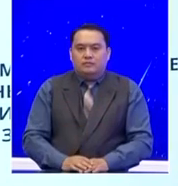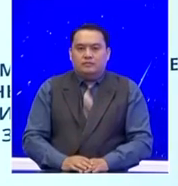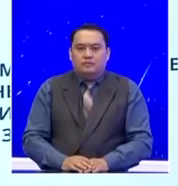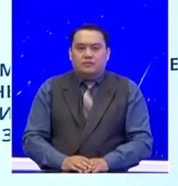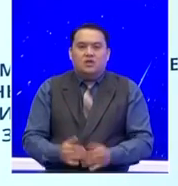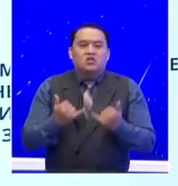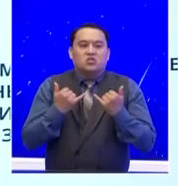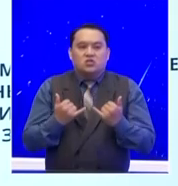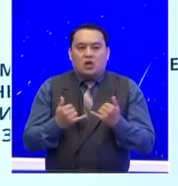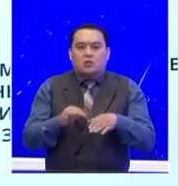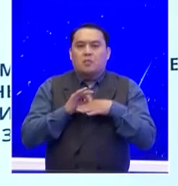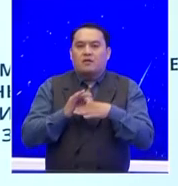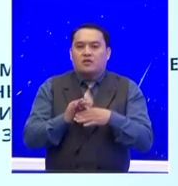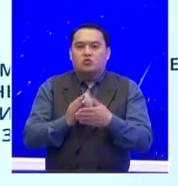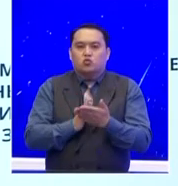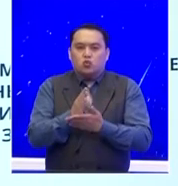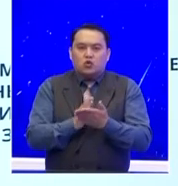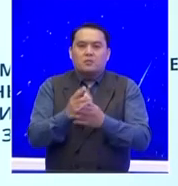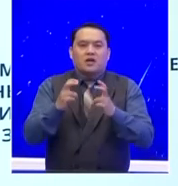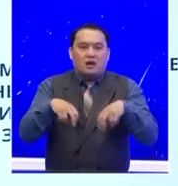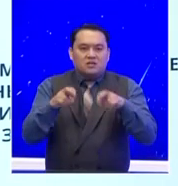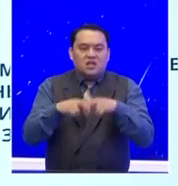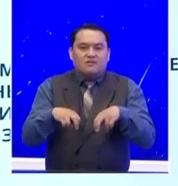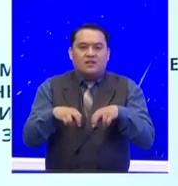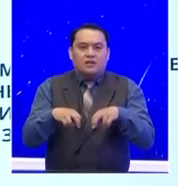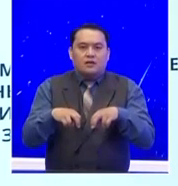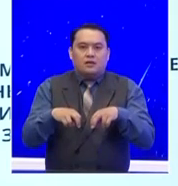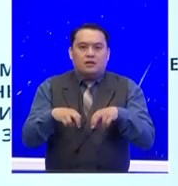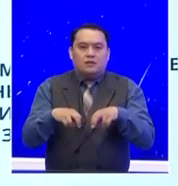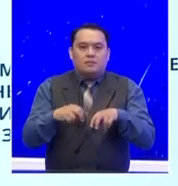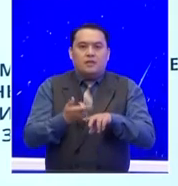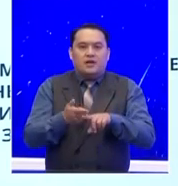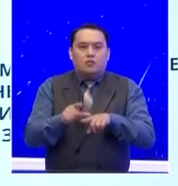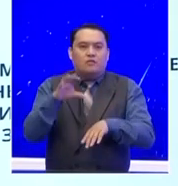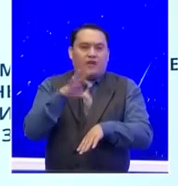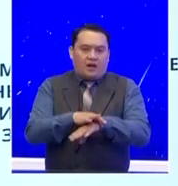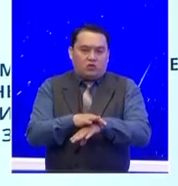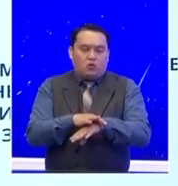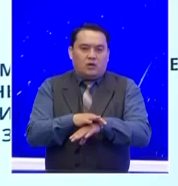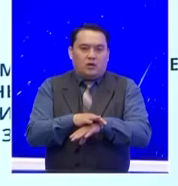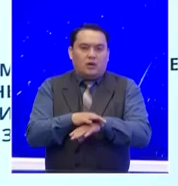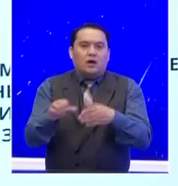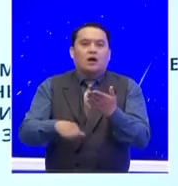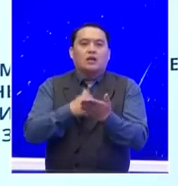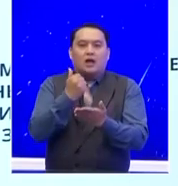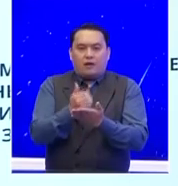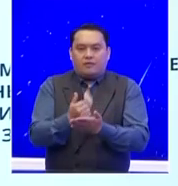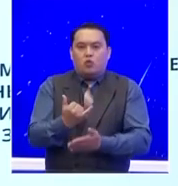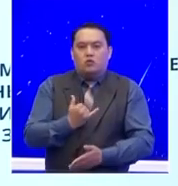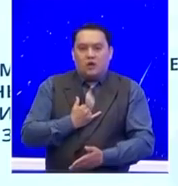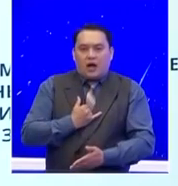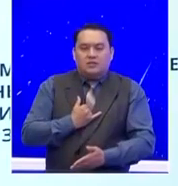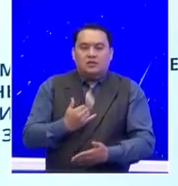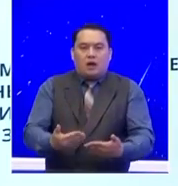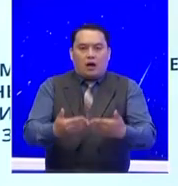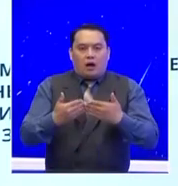растительность. В данный момент сейчас проводится служебное расследование по этим факторам. Основное направление у нас сейчас идет